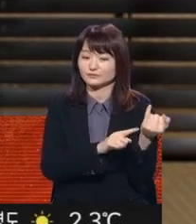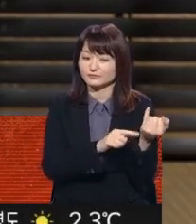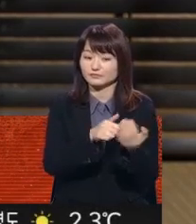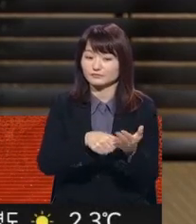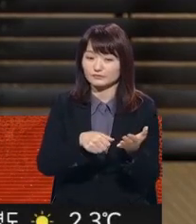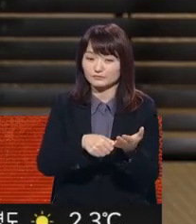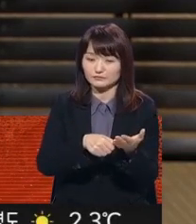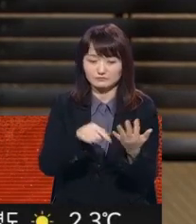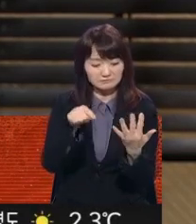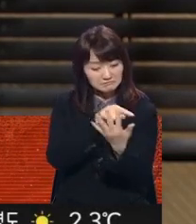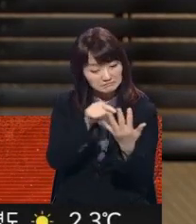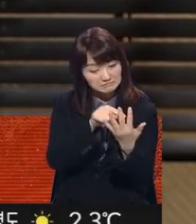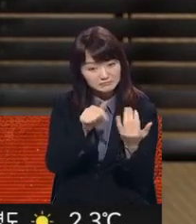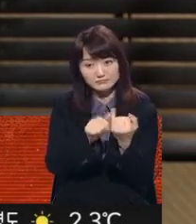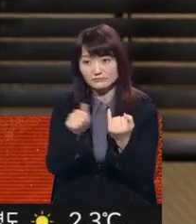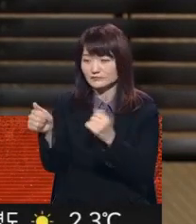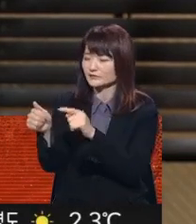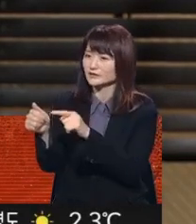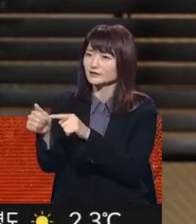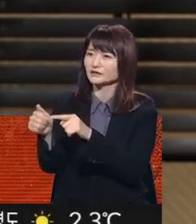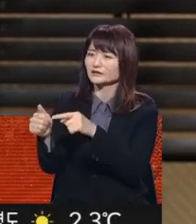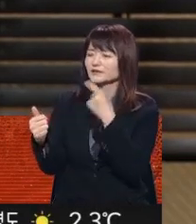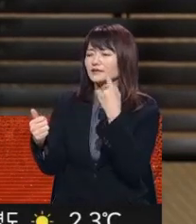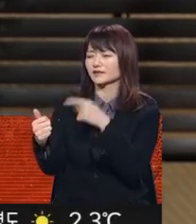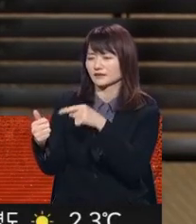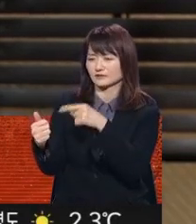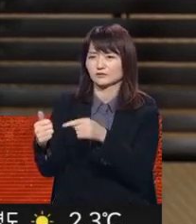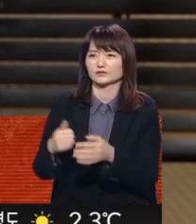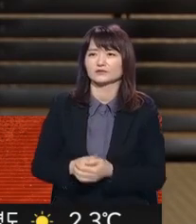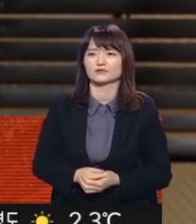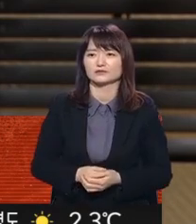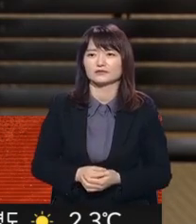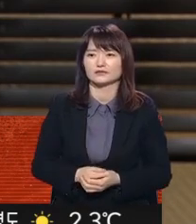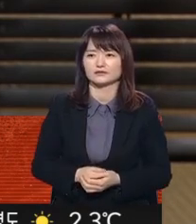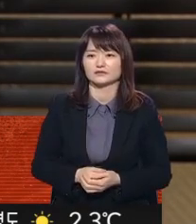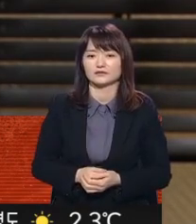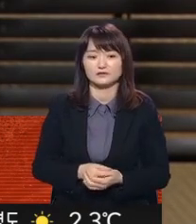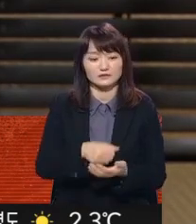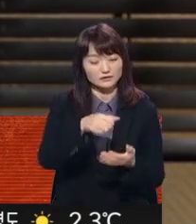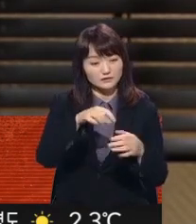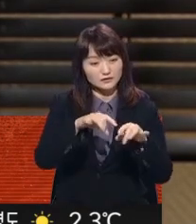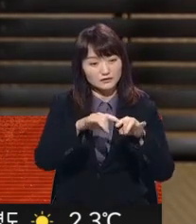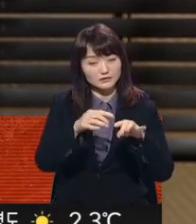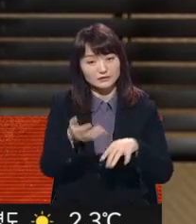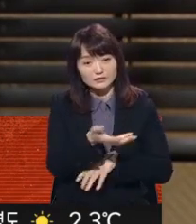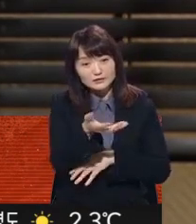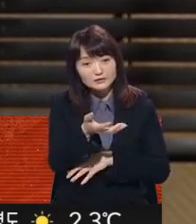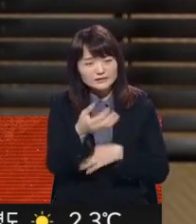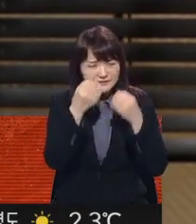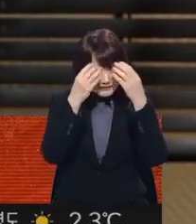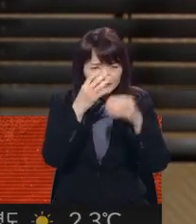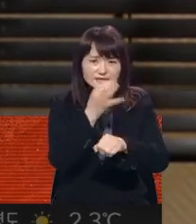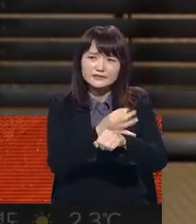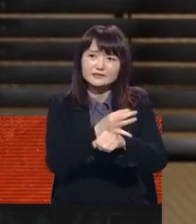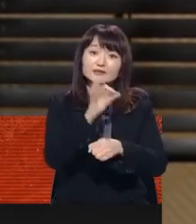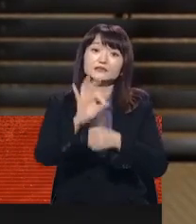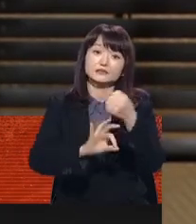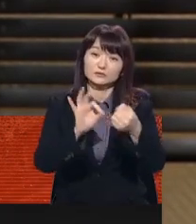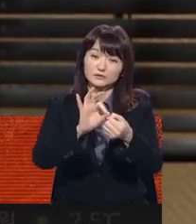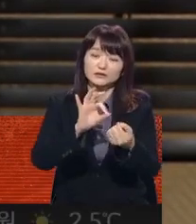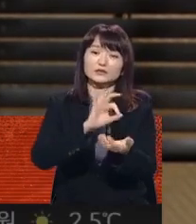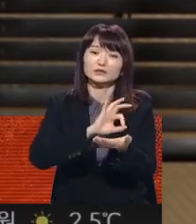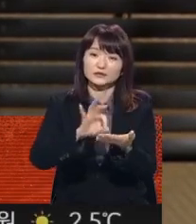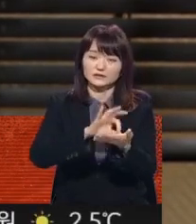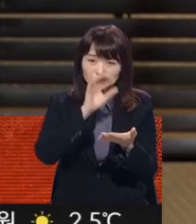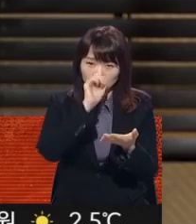때 남편이 좀 가르쳐 주세요. 남편들이 잘 모르는 경우가 있어요. 자, 이거는 전자레인지는 새 제품 사서 우리가 10년 쓰는 게 더 잘 쓰는 거야.